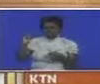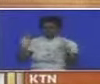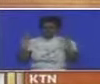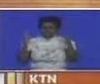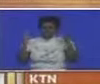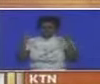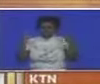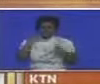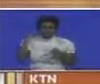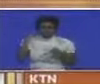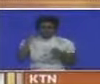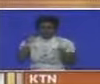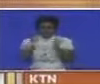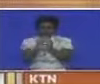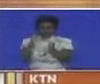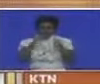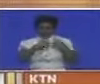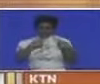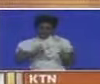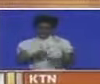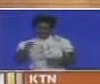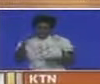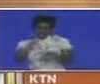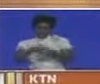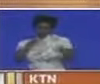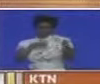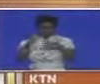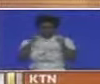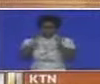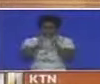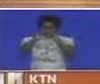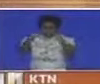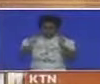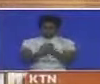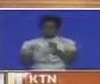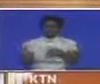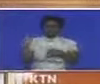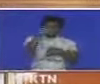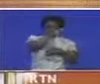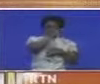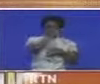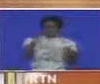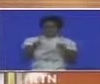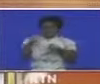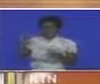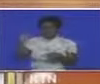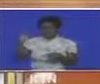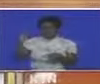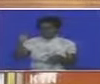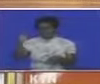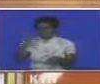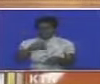timu ya Nakuru kwa roho moja na kwa wakati mwingine husafiri na timu hiyo kwa mechi za ugenini. Mwanahabari Victor Ogale na maelezo